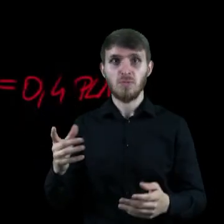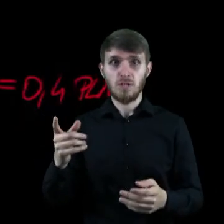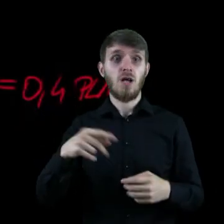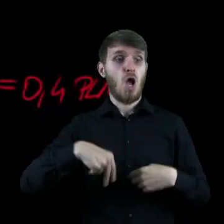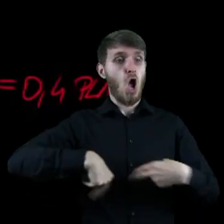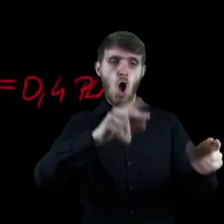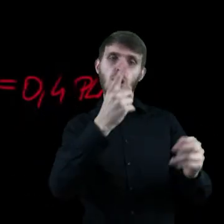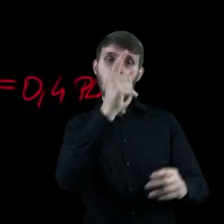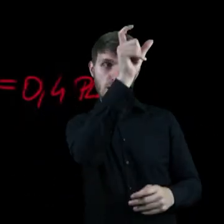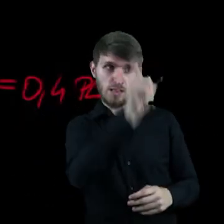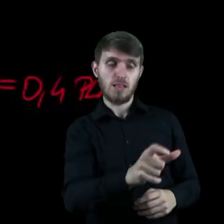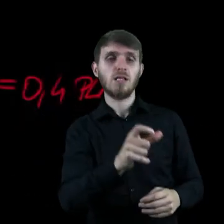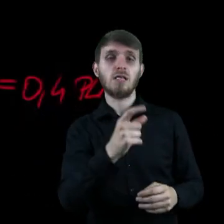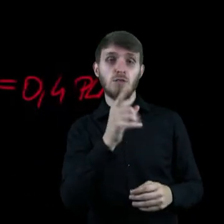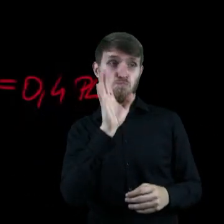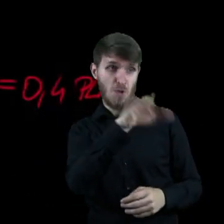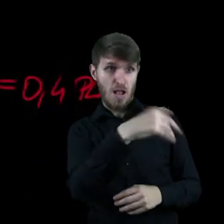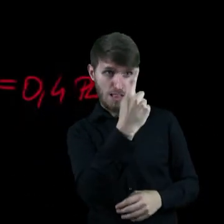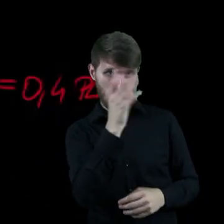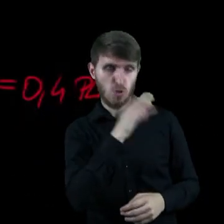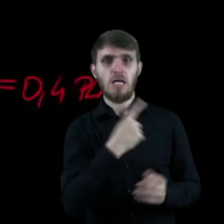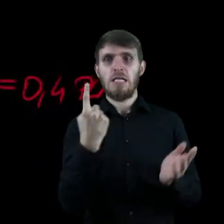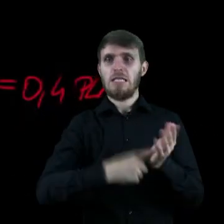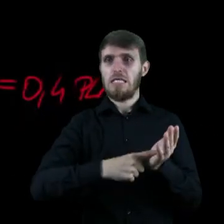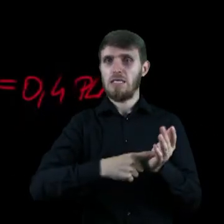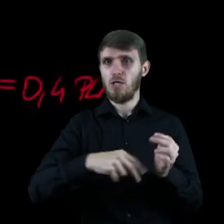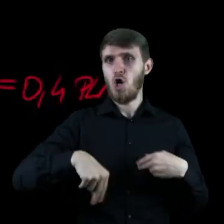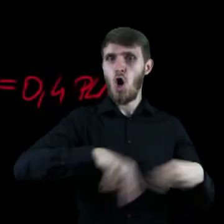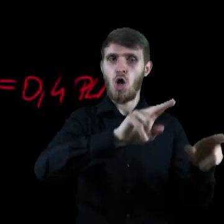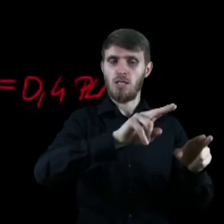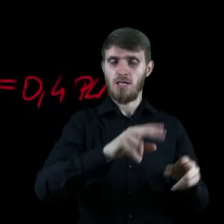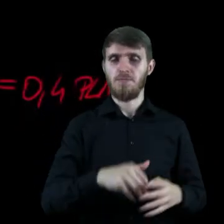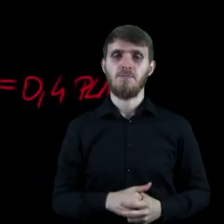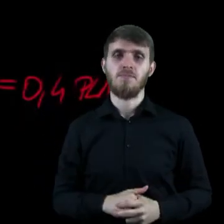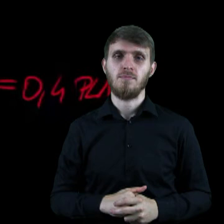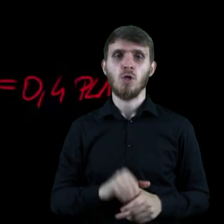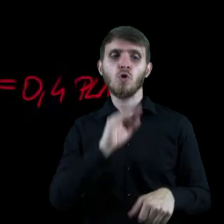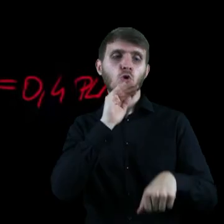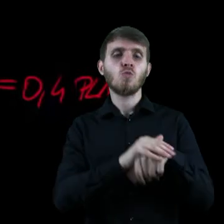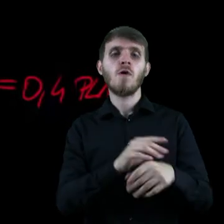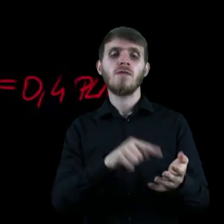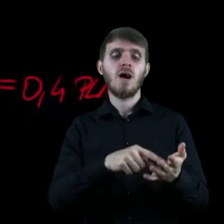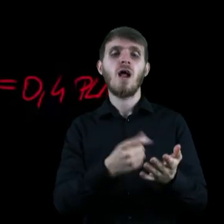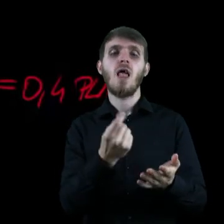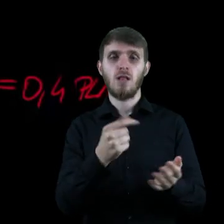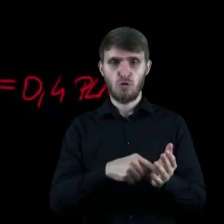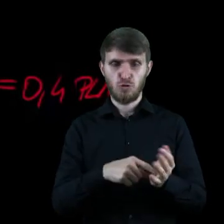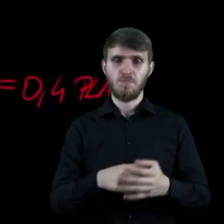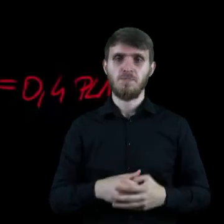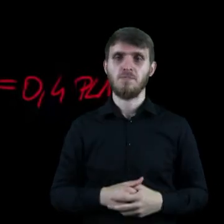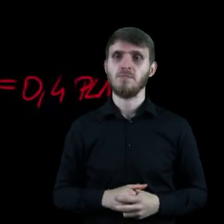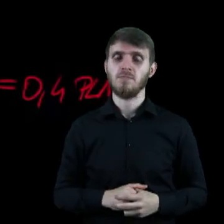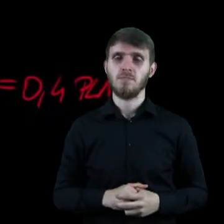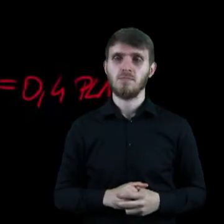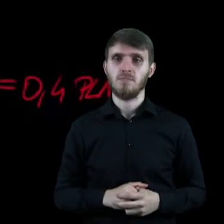że firma XYZ, jakaś spółka jest winna